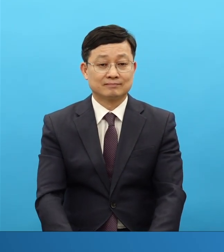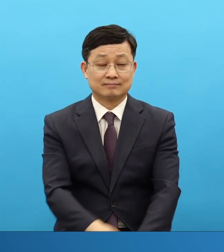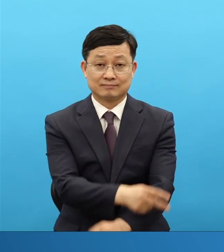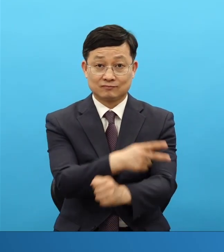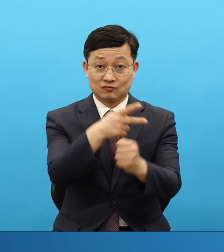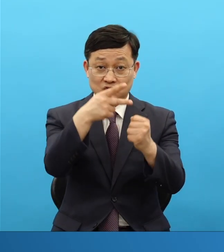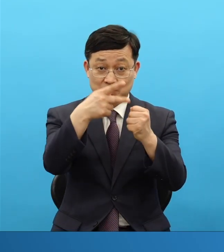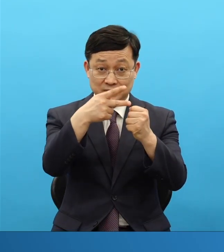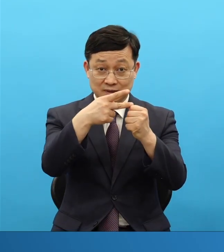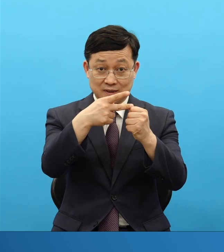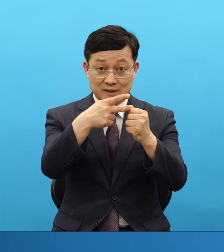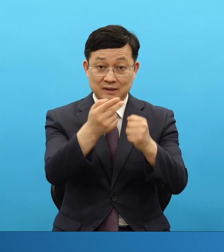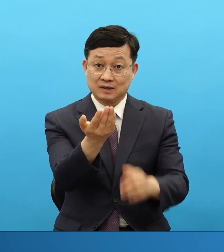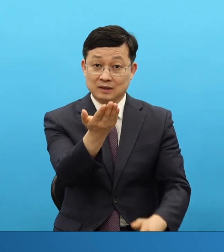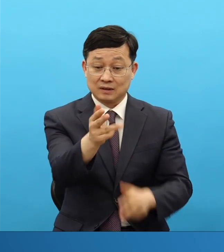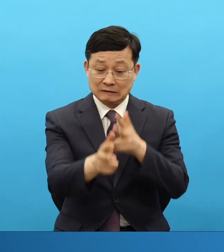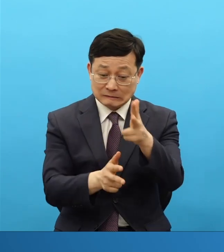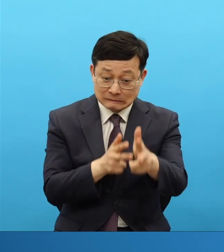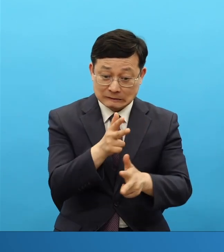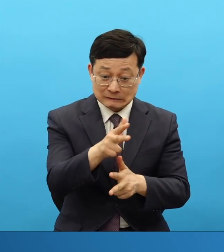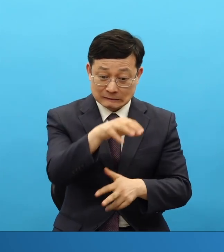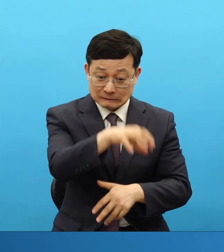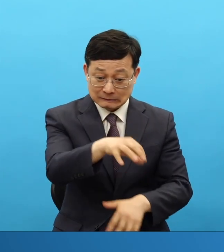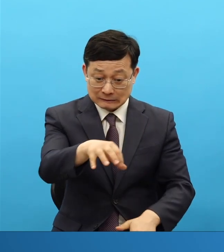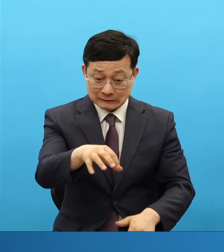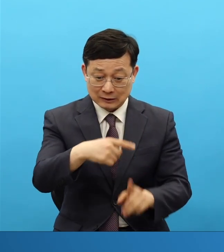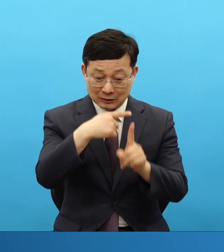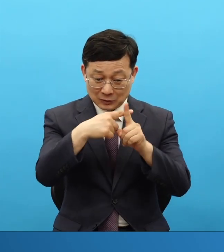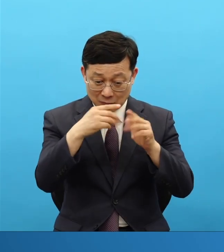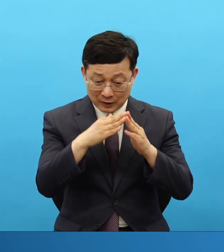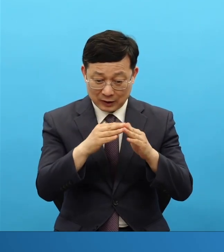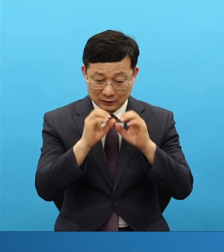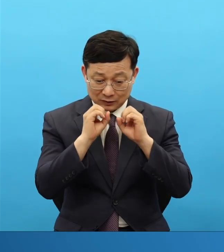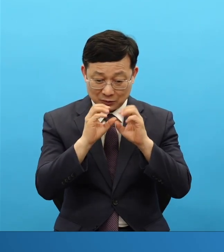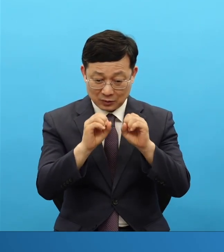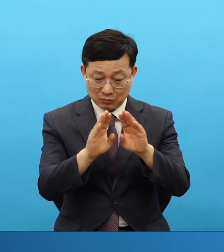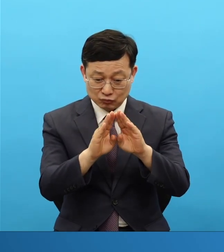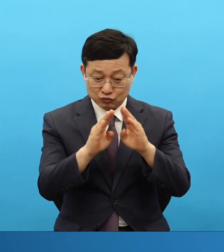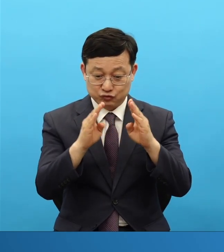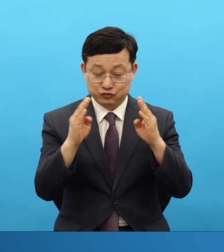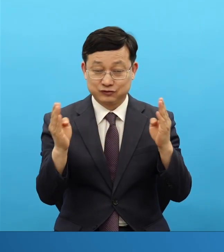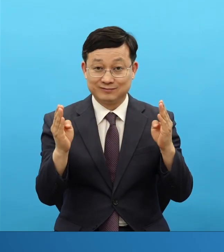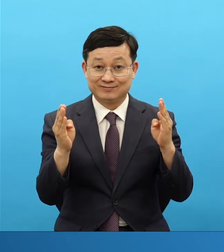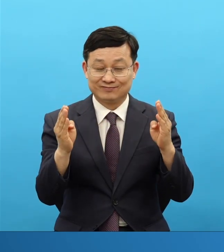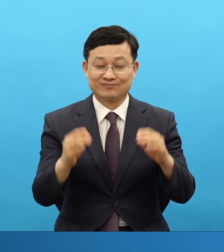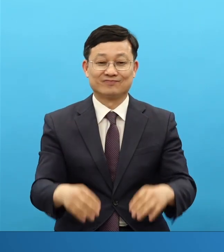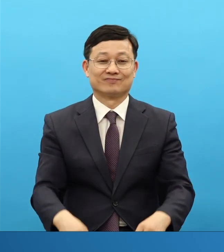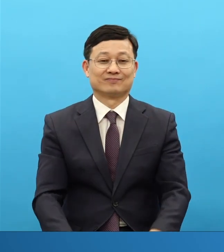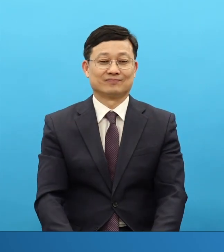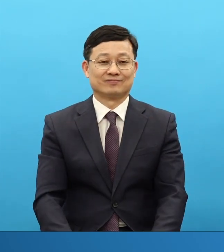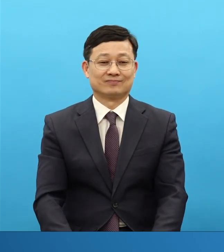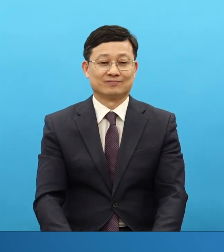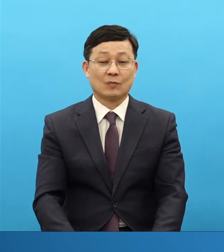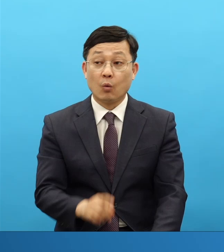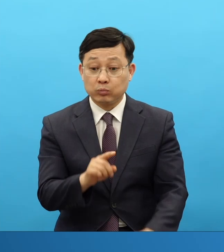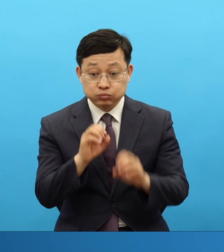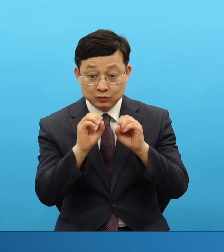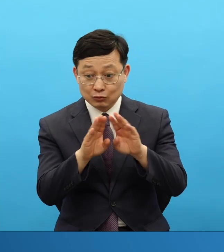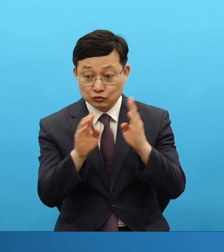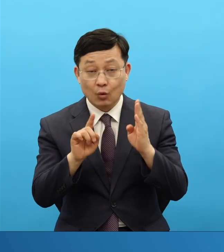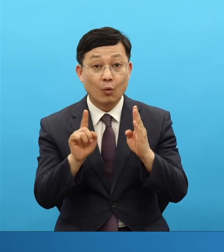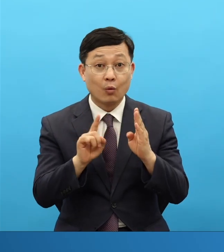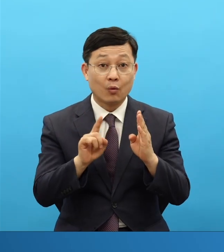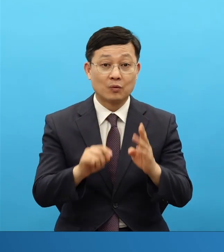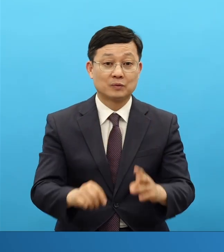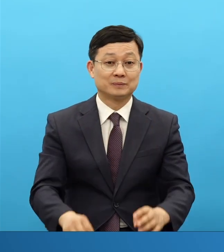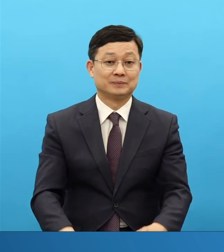그래서 여러분 산업에 현장에 교회에 문이 열리는 겁니다. And so inside of your business, your field, and your churches, 어떻게 the 문이 doors 열렸습니까? open. How do